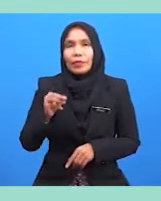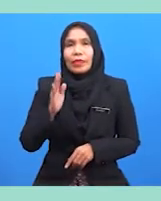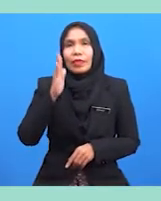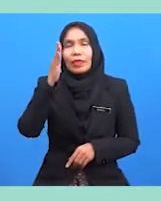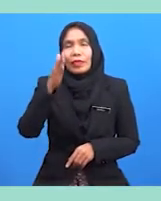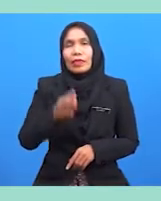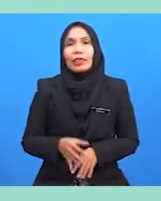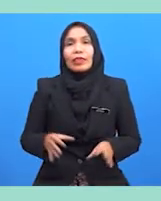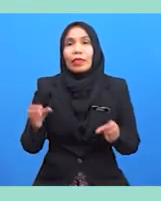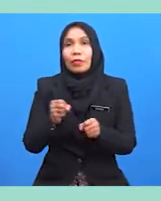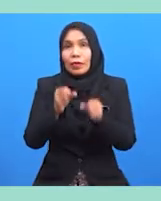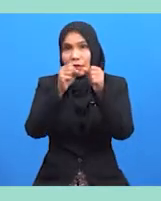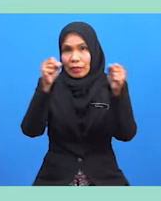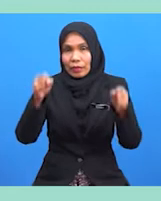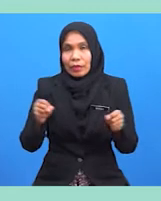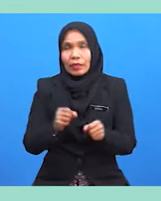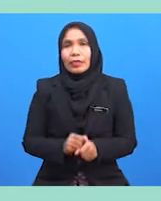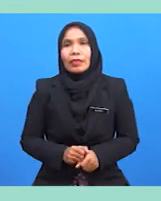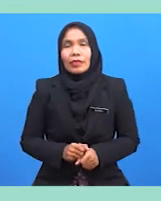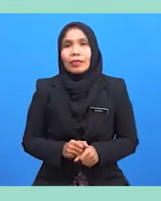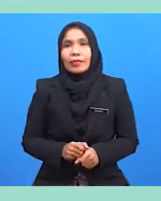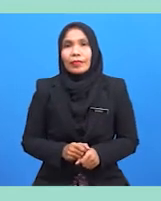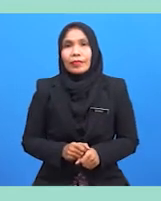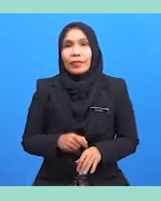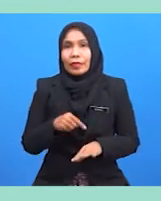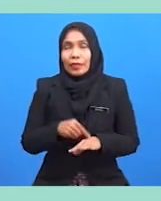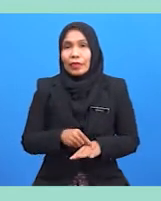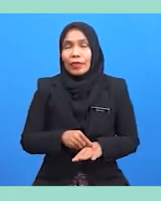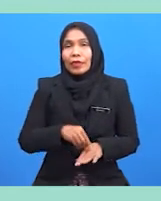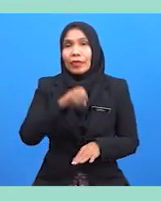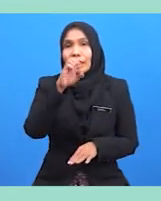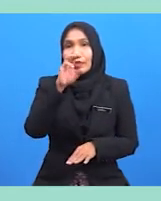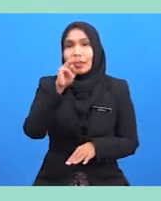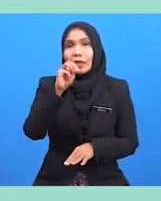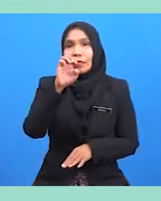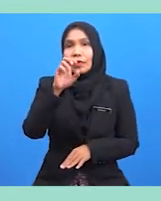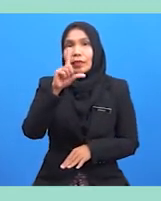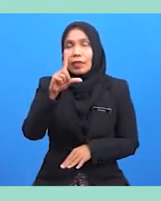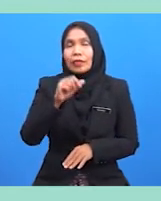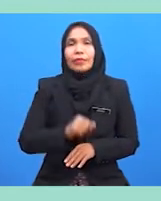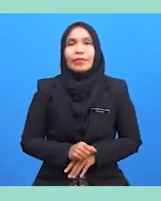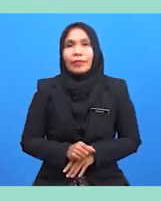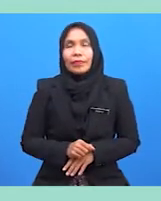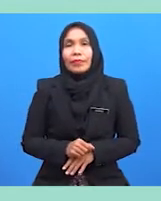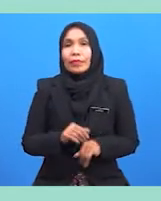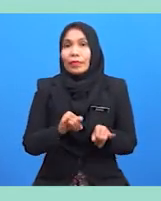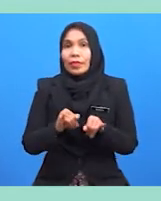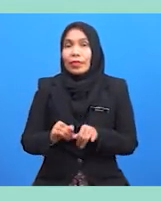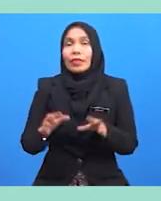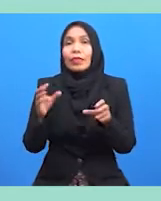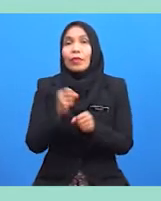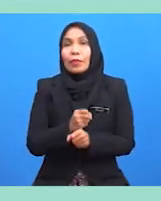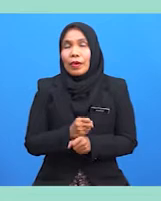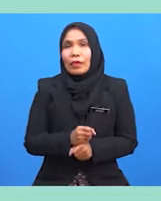Murid-murid akan mendapat sijil yang akan dihantar ke email masing-masing sekiranya anda mencapai 80 markah